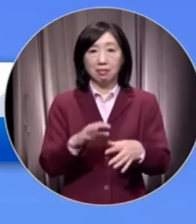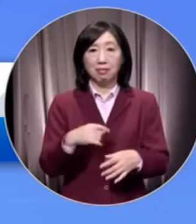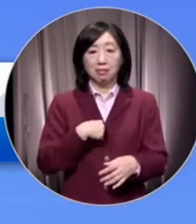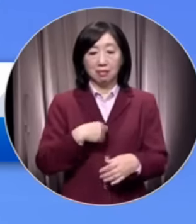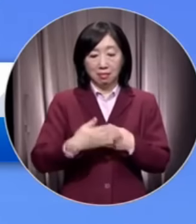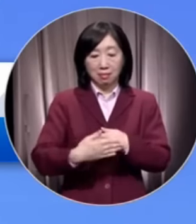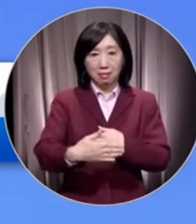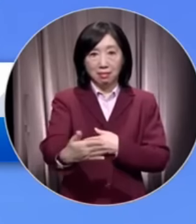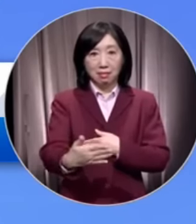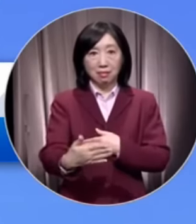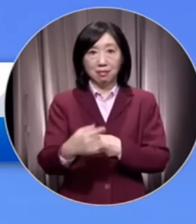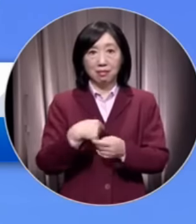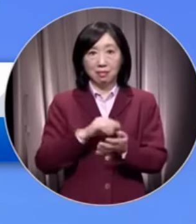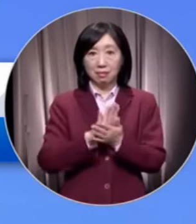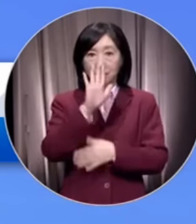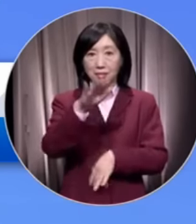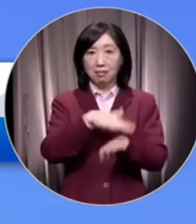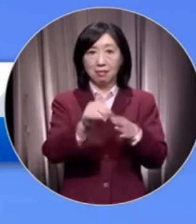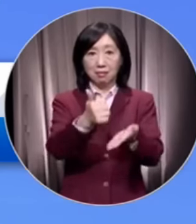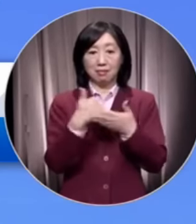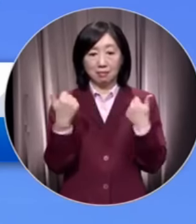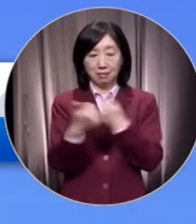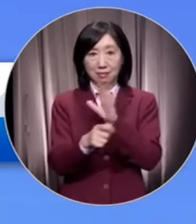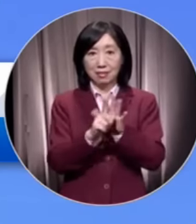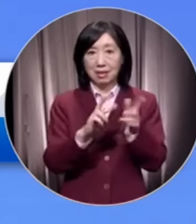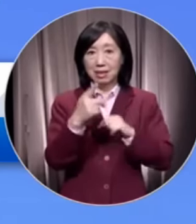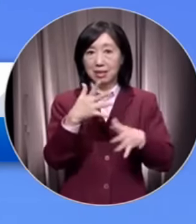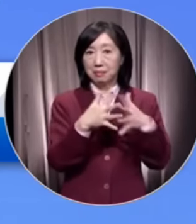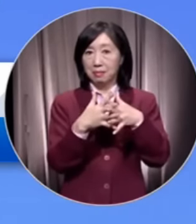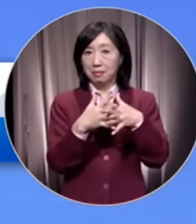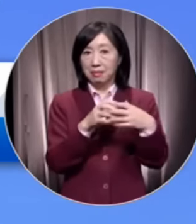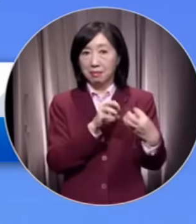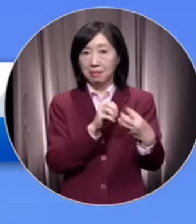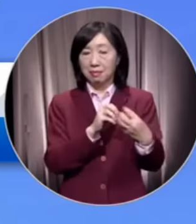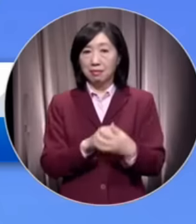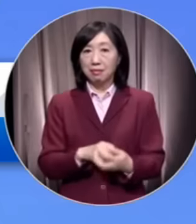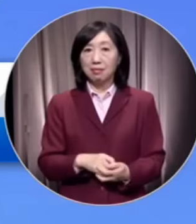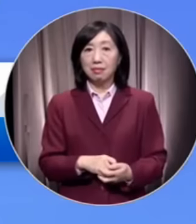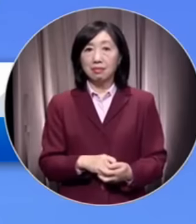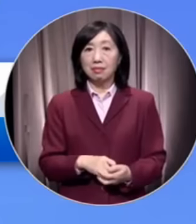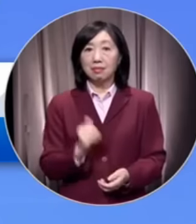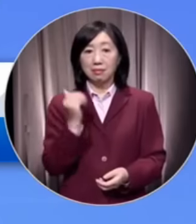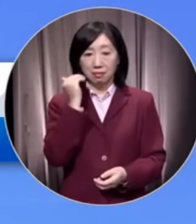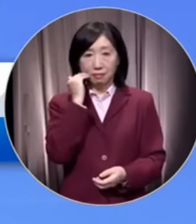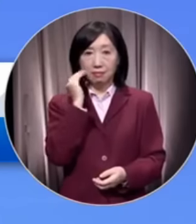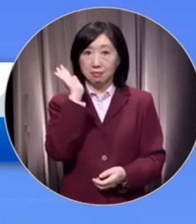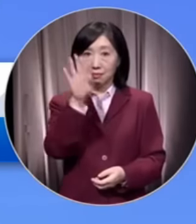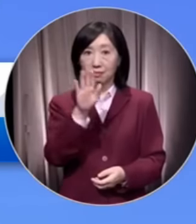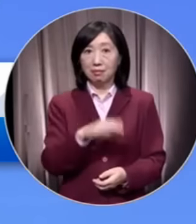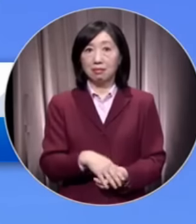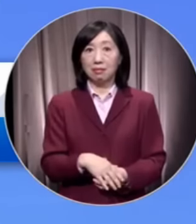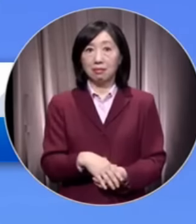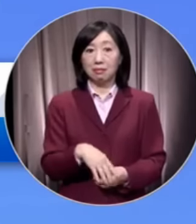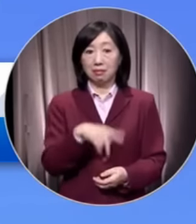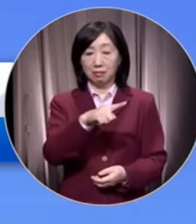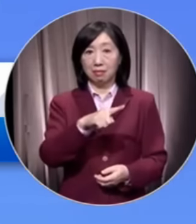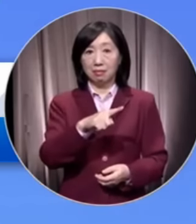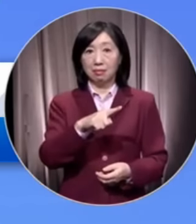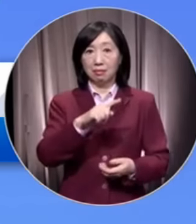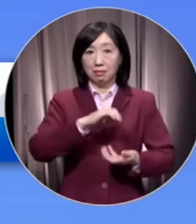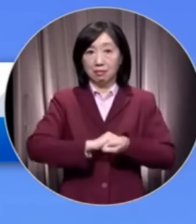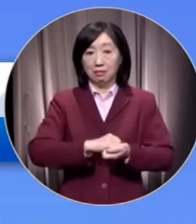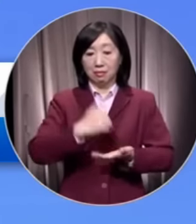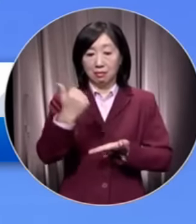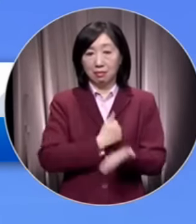过程当中，我将来会请我们的代表去跟美国人说，我如果将来你们一定要